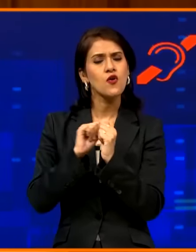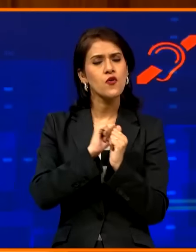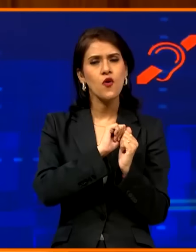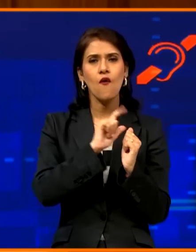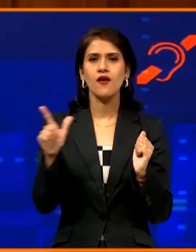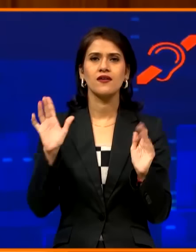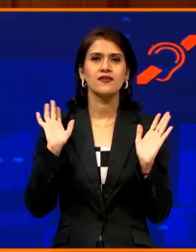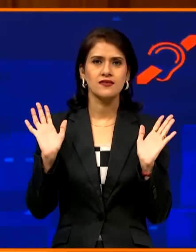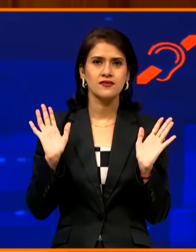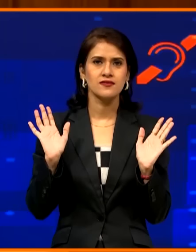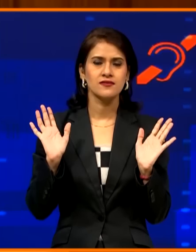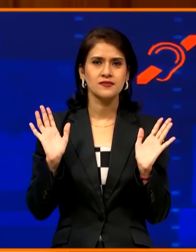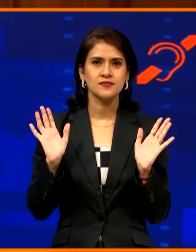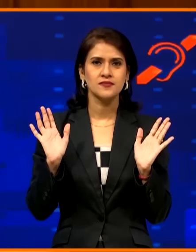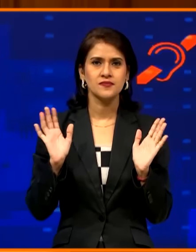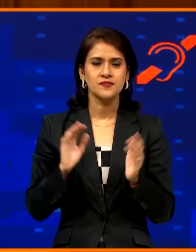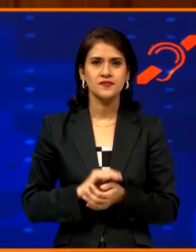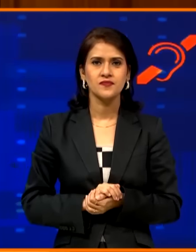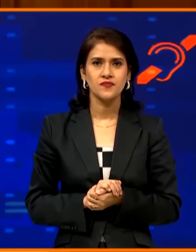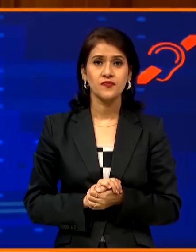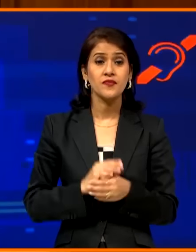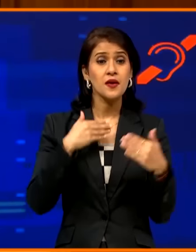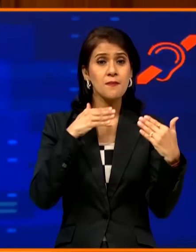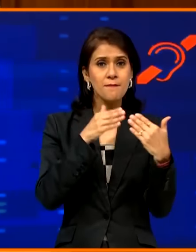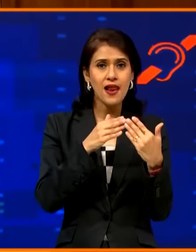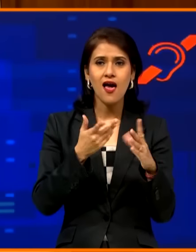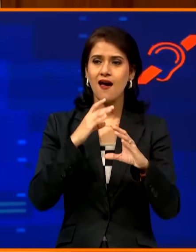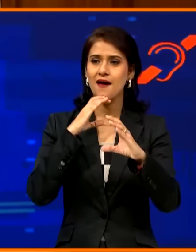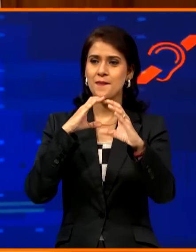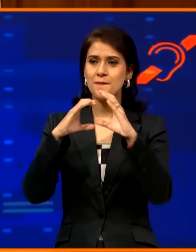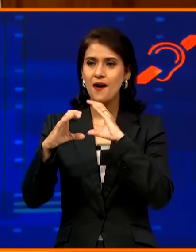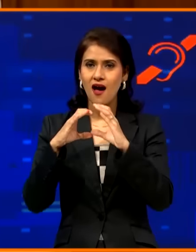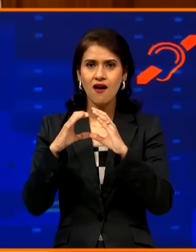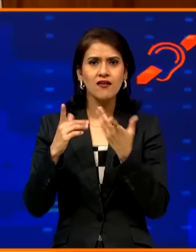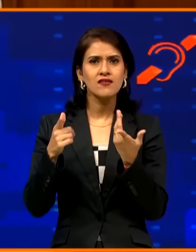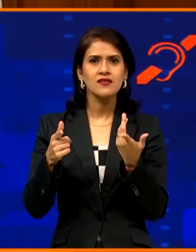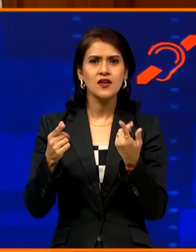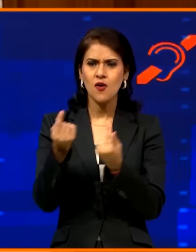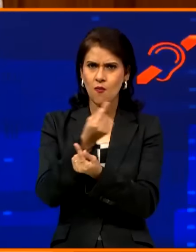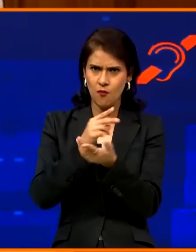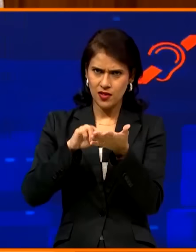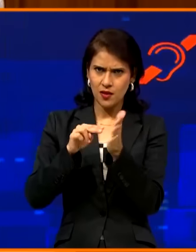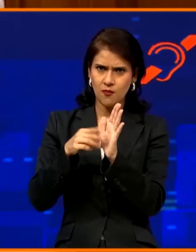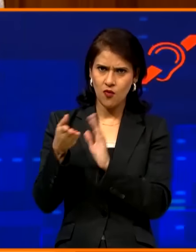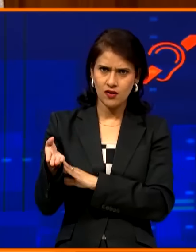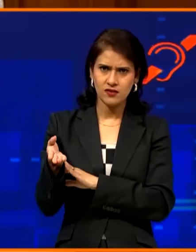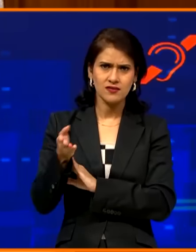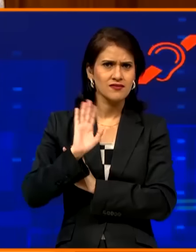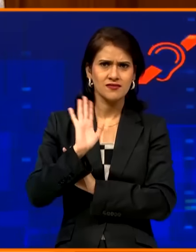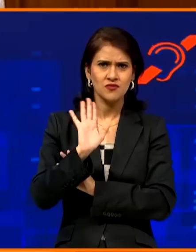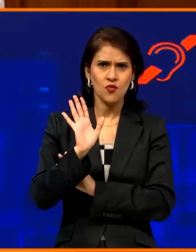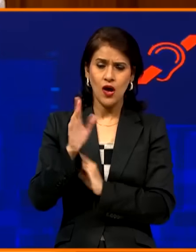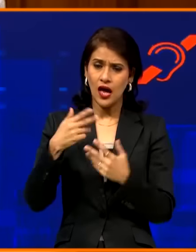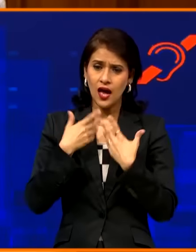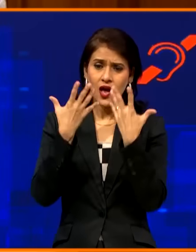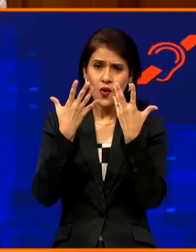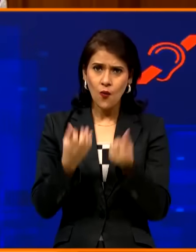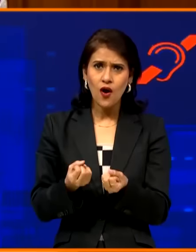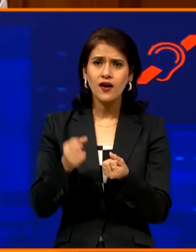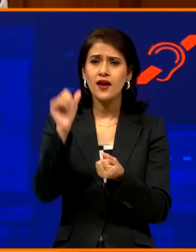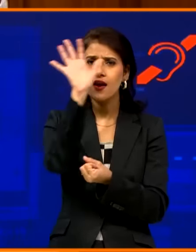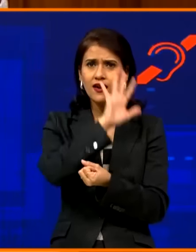मिलेंगे संवाद मिलना बातचीत करना यह पॉलिटिक्स नहीं है यह जरूरत है हमारी देश की